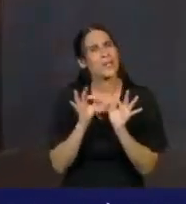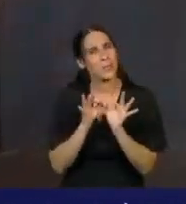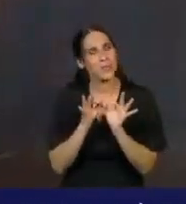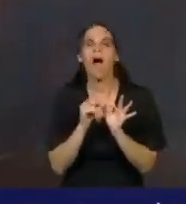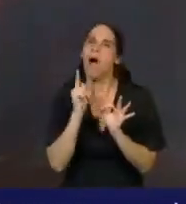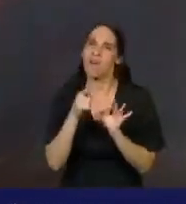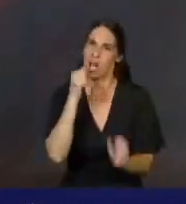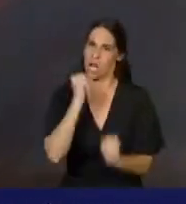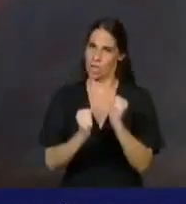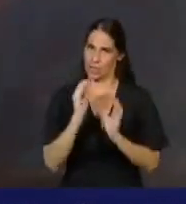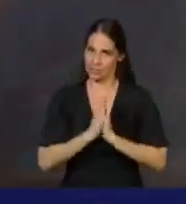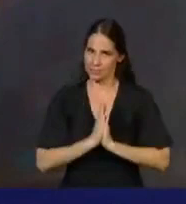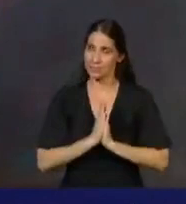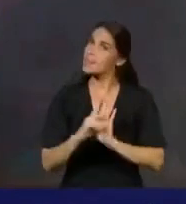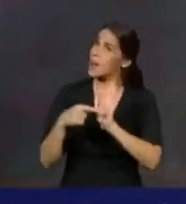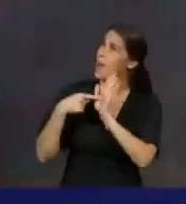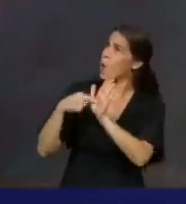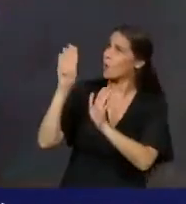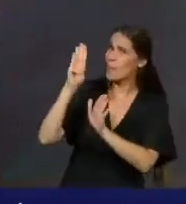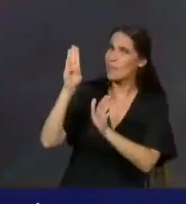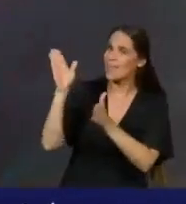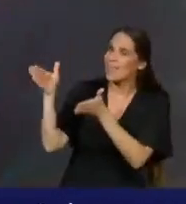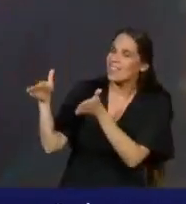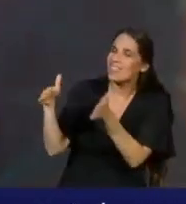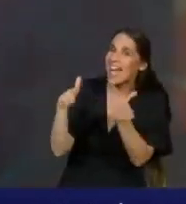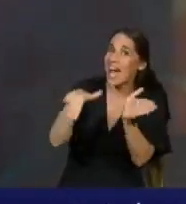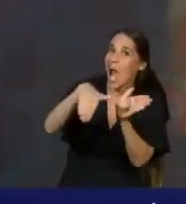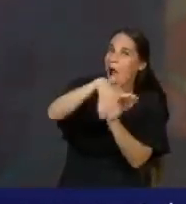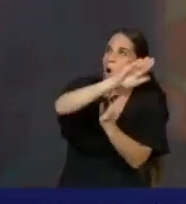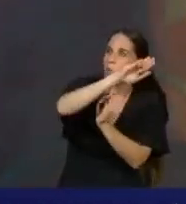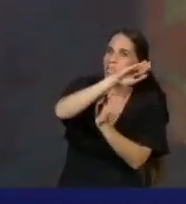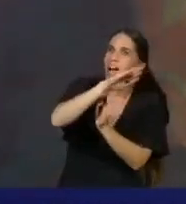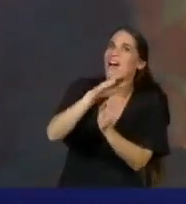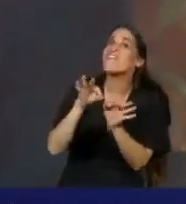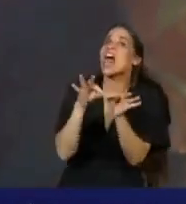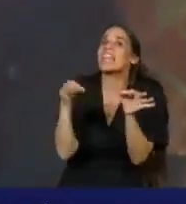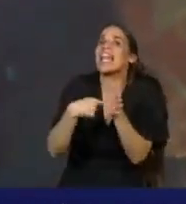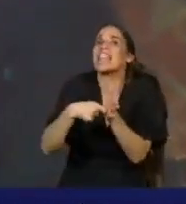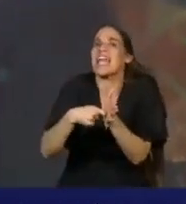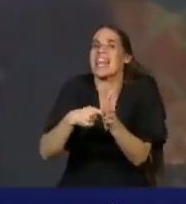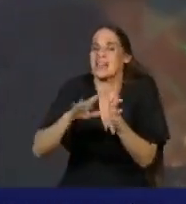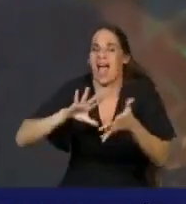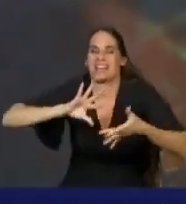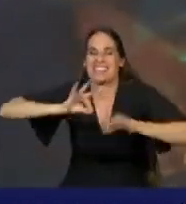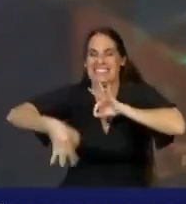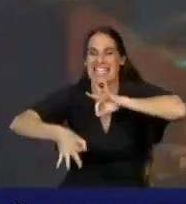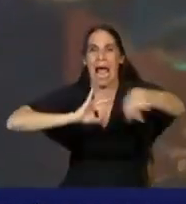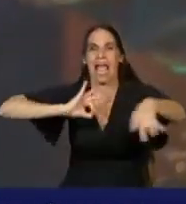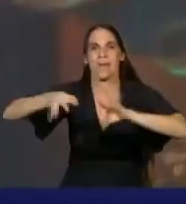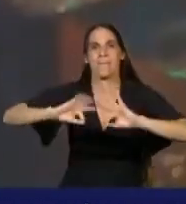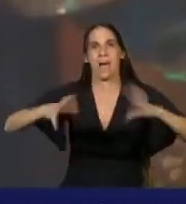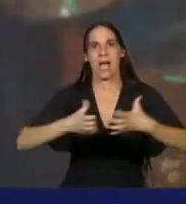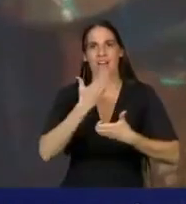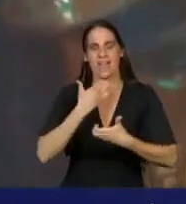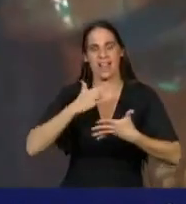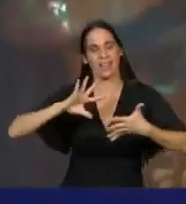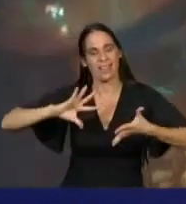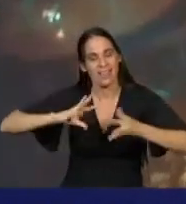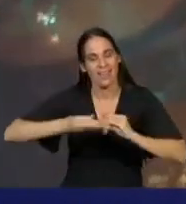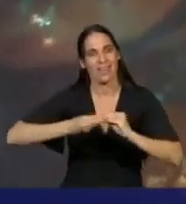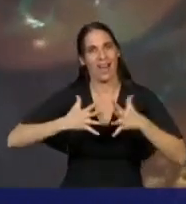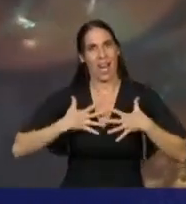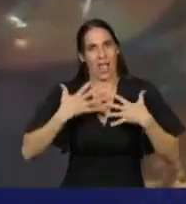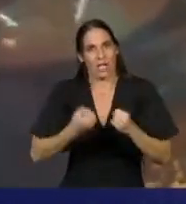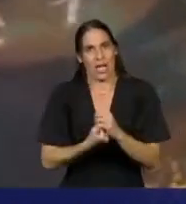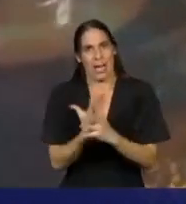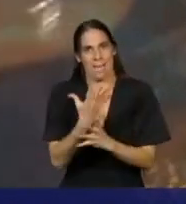קשה מאוד. להראות לנתניהו את הדרך החוצה, ולהתחיל לתקן את הקרעים שהוא קרא בחברה הישראלית. בסקר